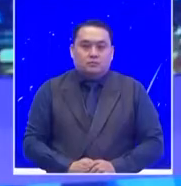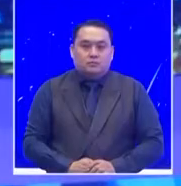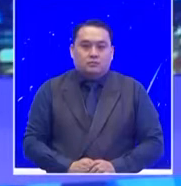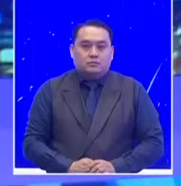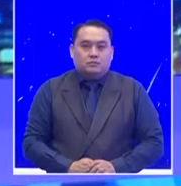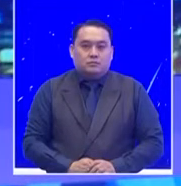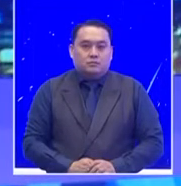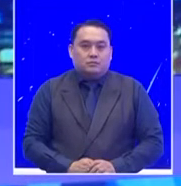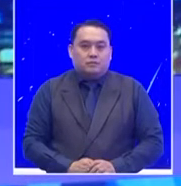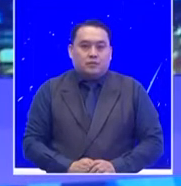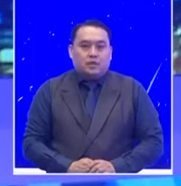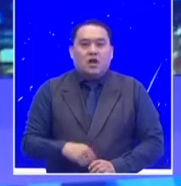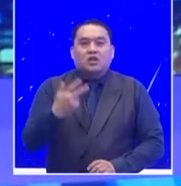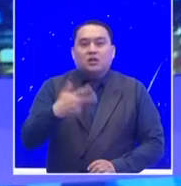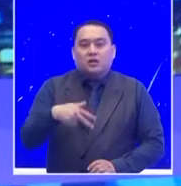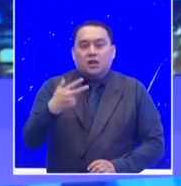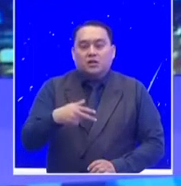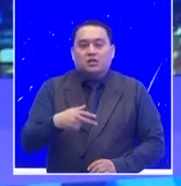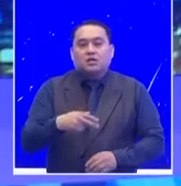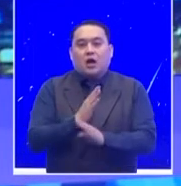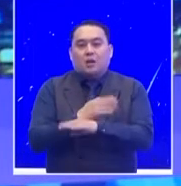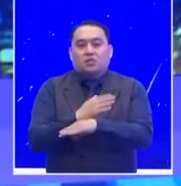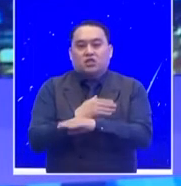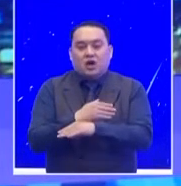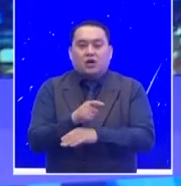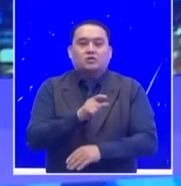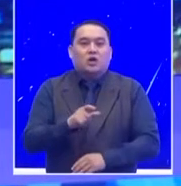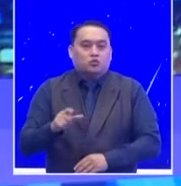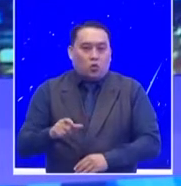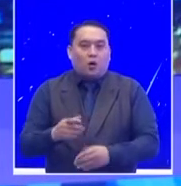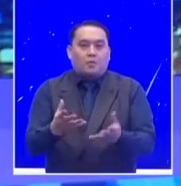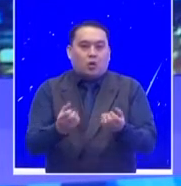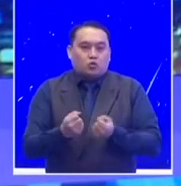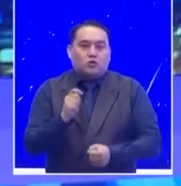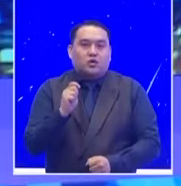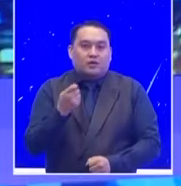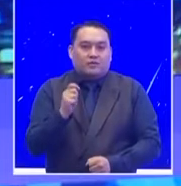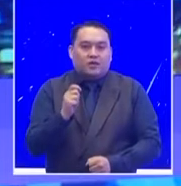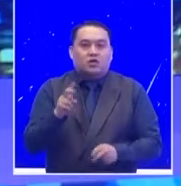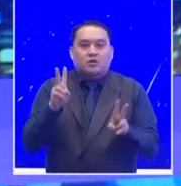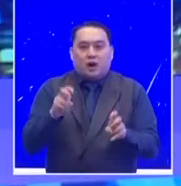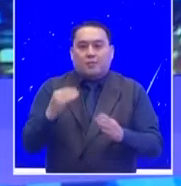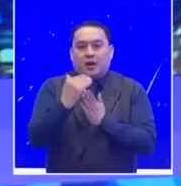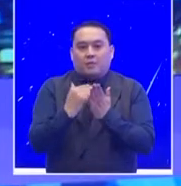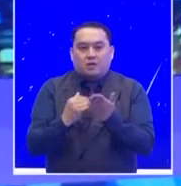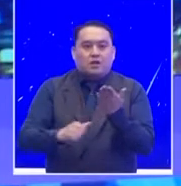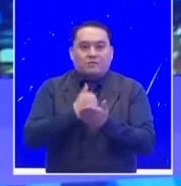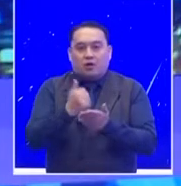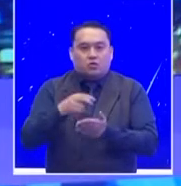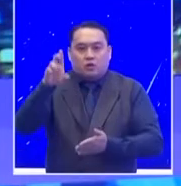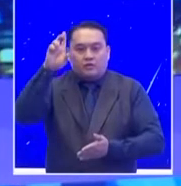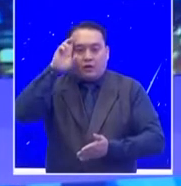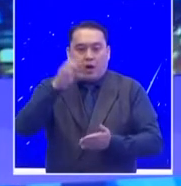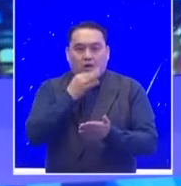Под крышей дома своего 30 капшигайцев стали обладателями заветных ключей от собственных квартир в рамках программы Елбасы о